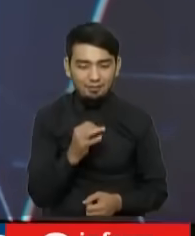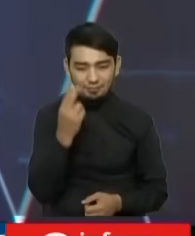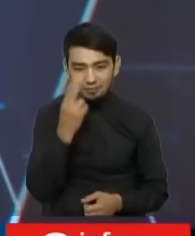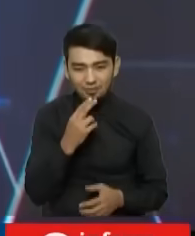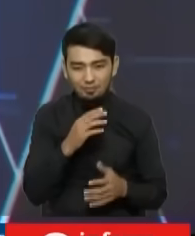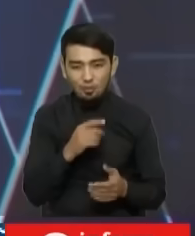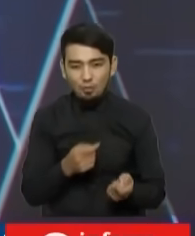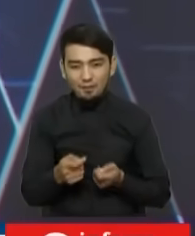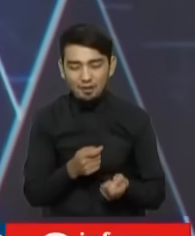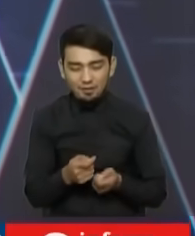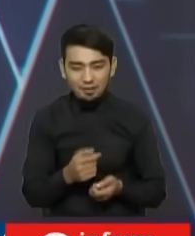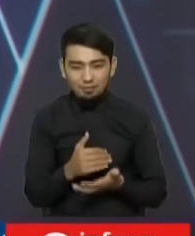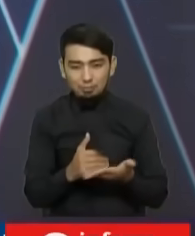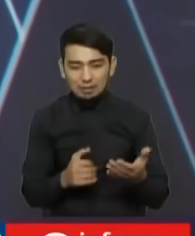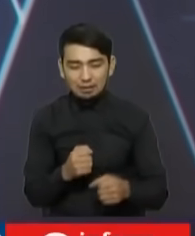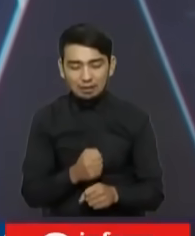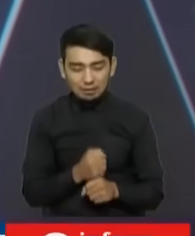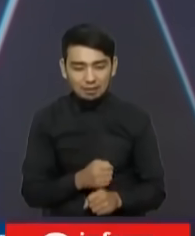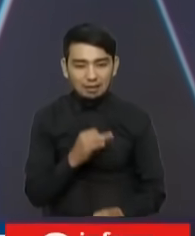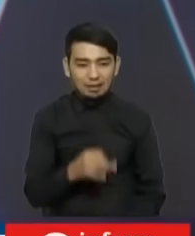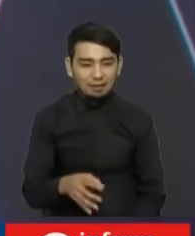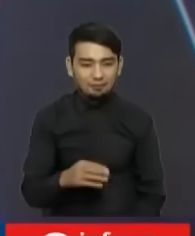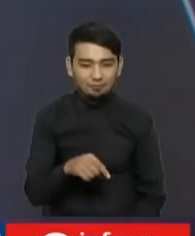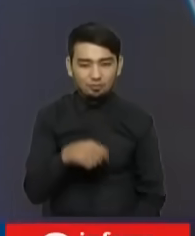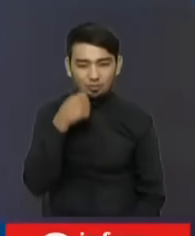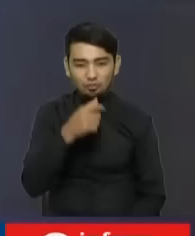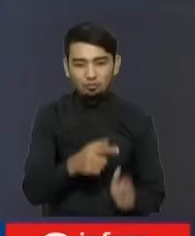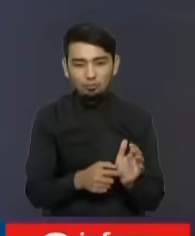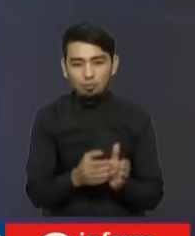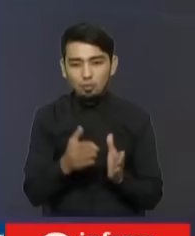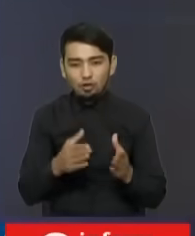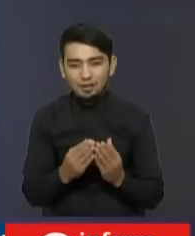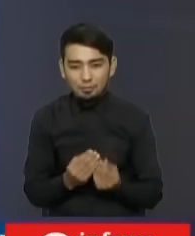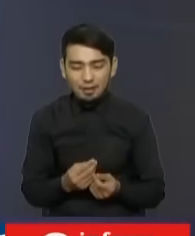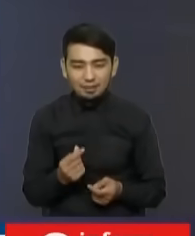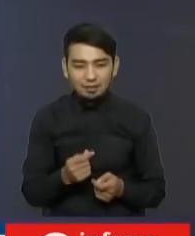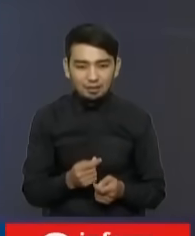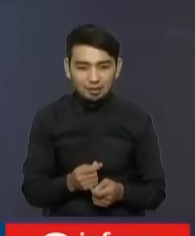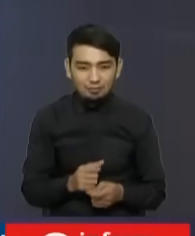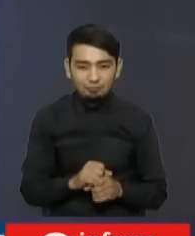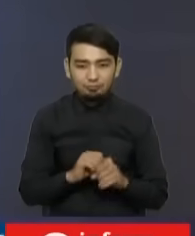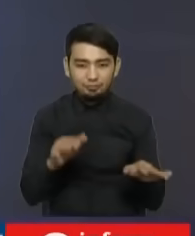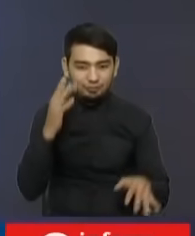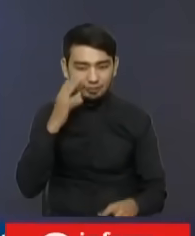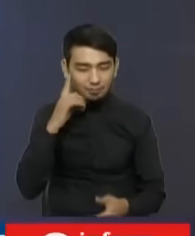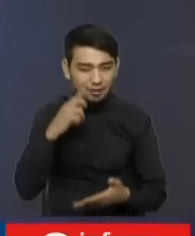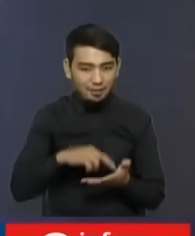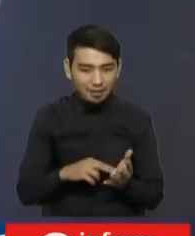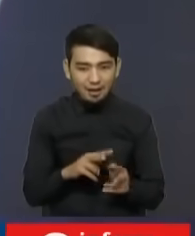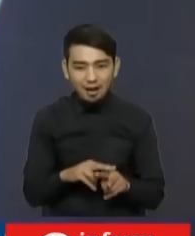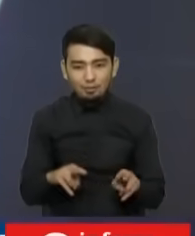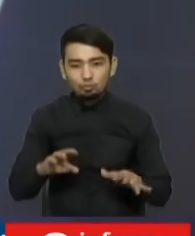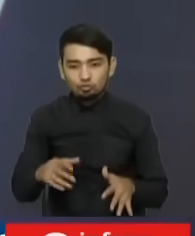әлеуметтік қорғау басқармасы жасап жатыр. Мамандардың сөзінше биыл 700-ге тарта жанұяға қаржы үлестіру жоспарланған екен. Ал былтыр дәл